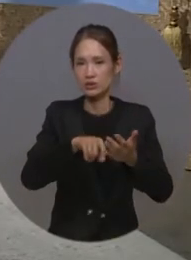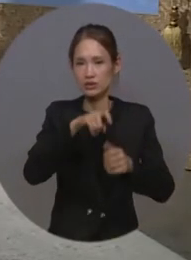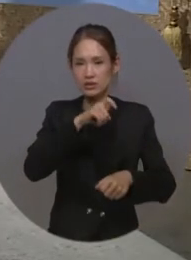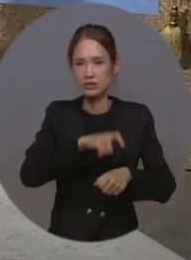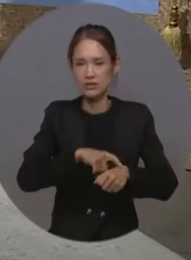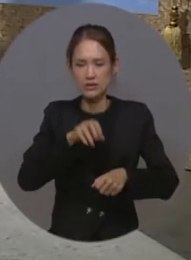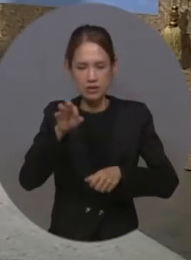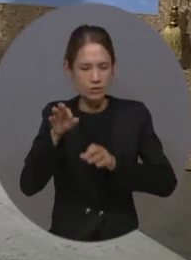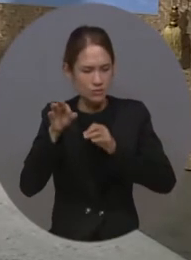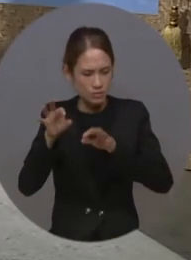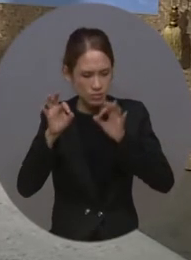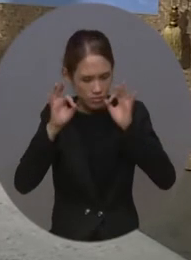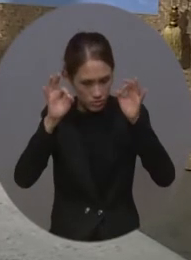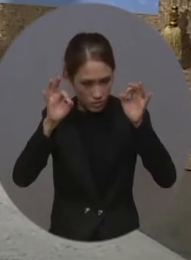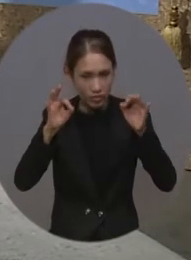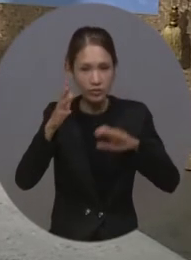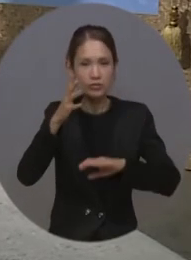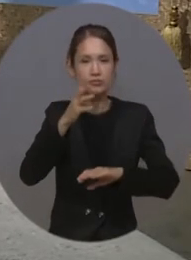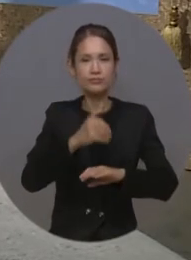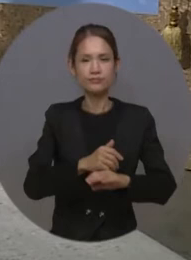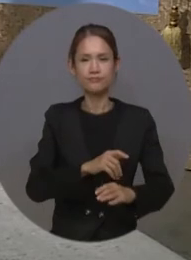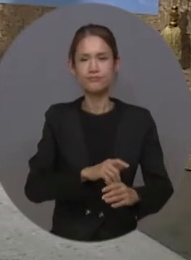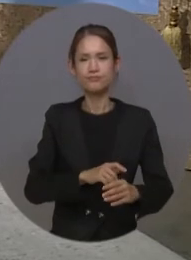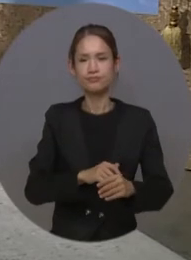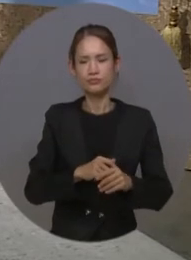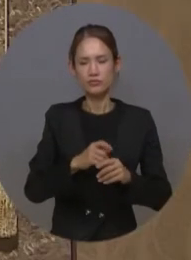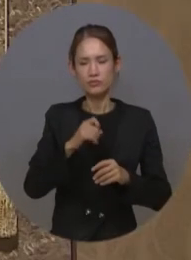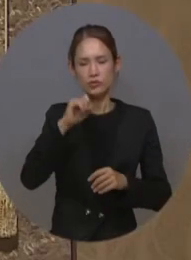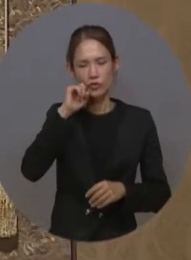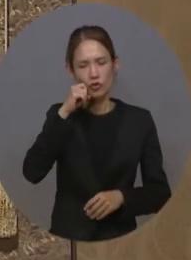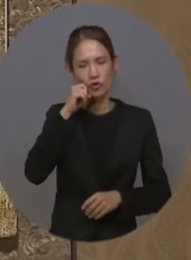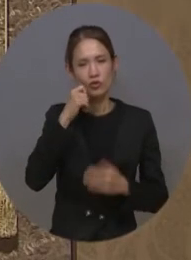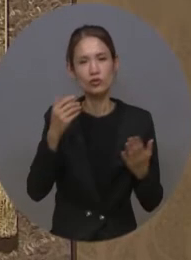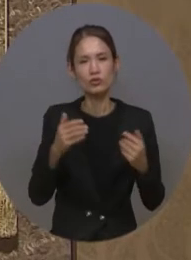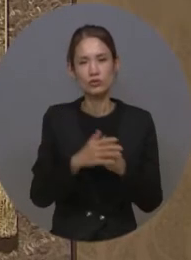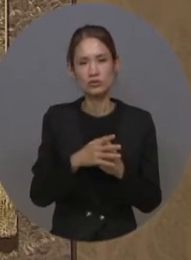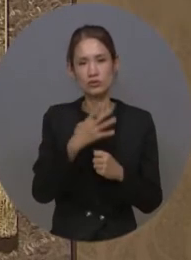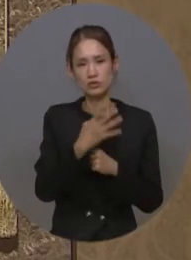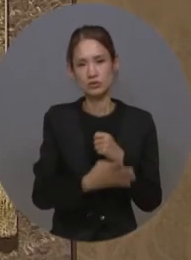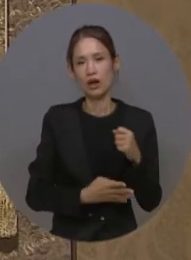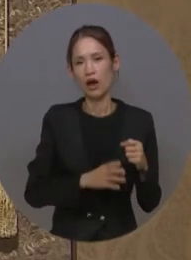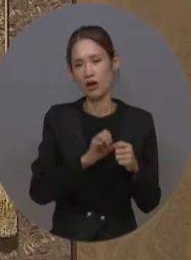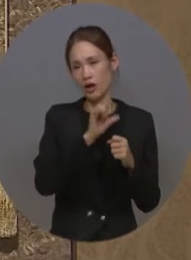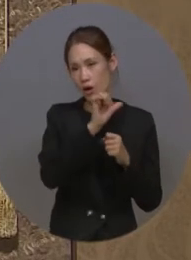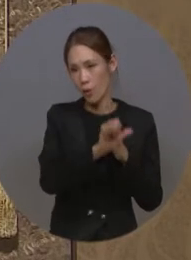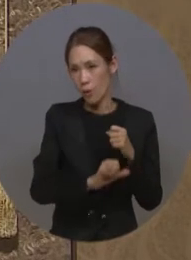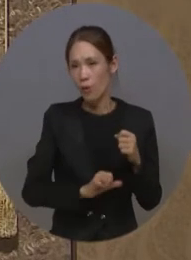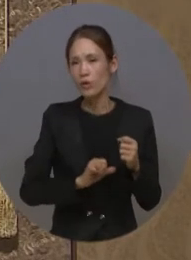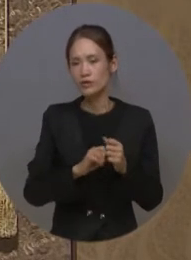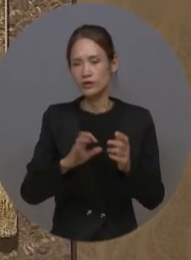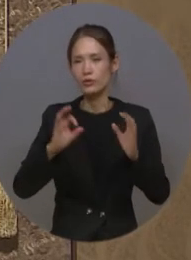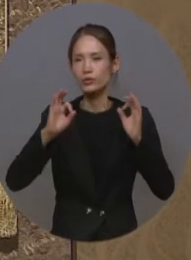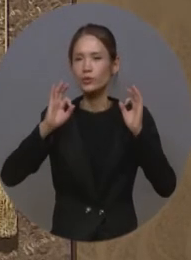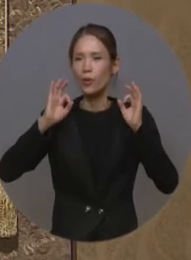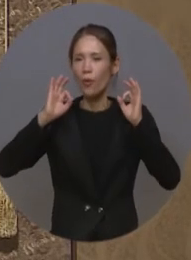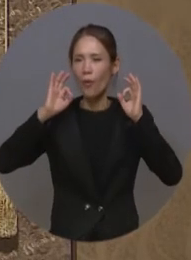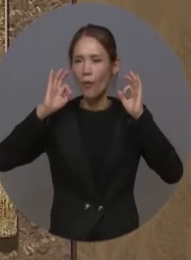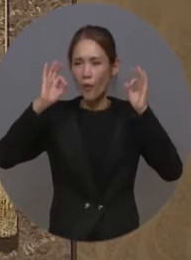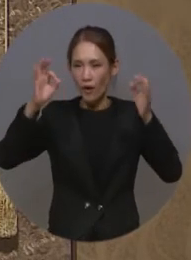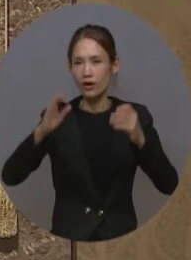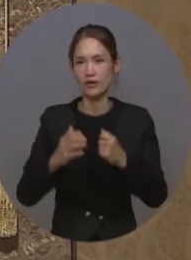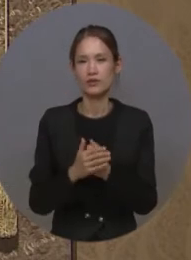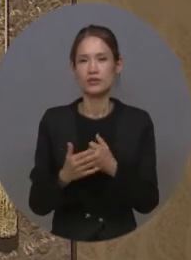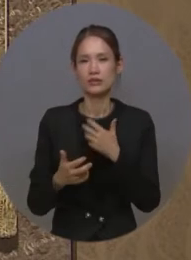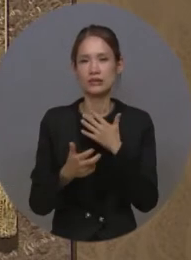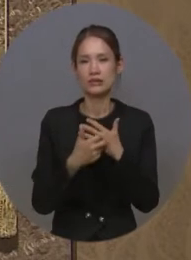엄청 들였었는데 네. 그 마냥 쉽지는 않았어요. 4, 5년 노력해서 의료기기